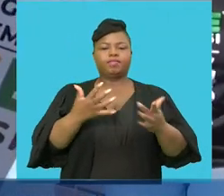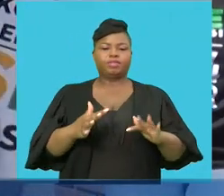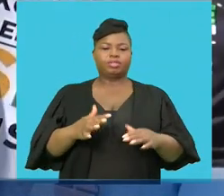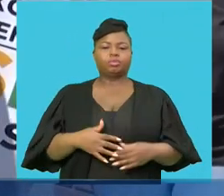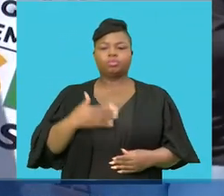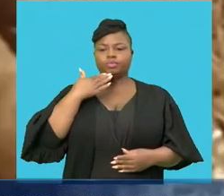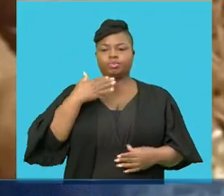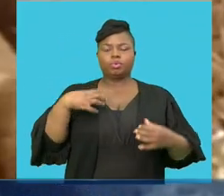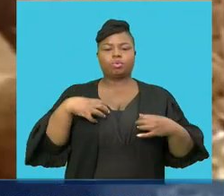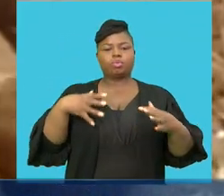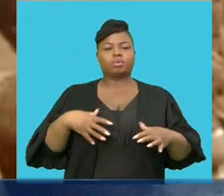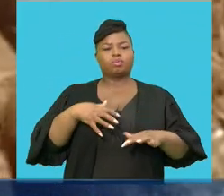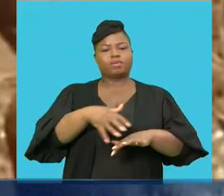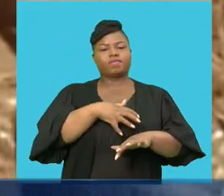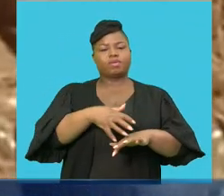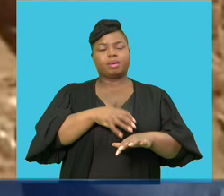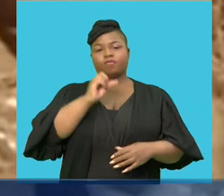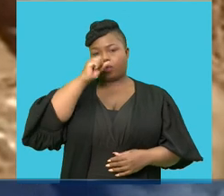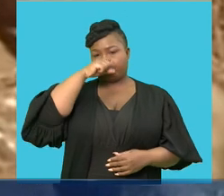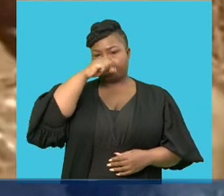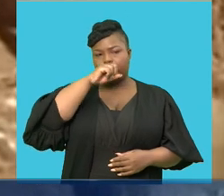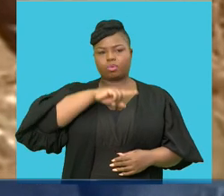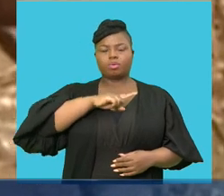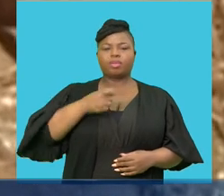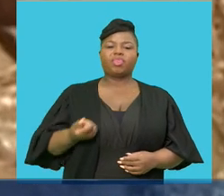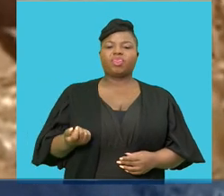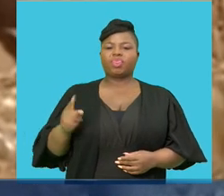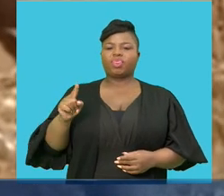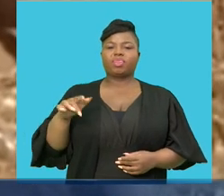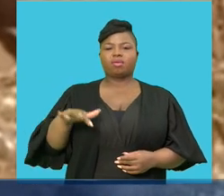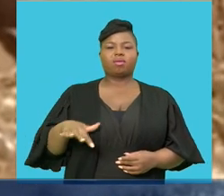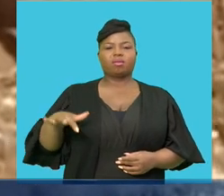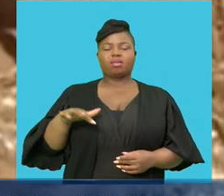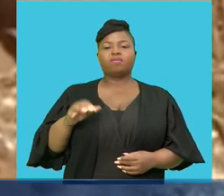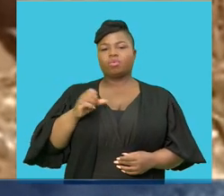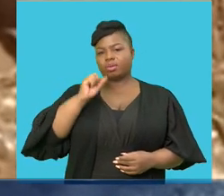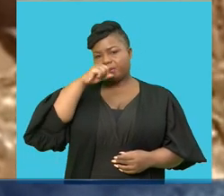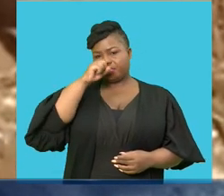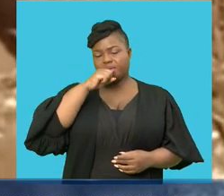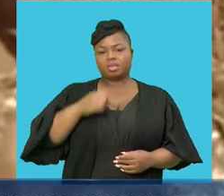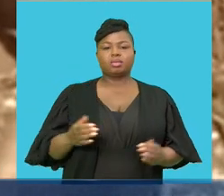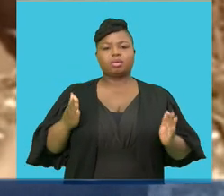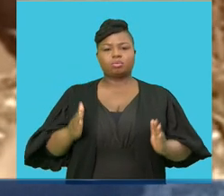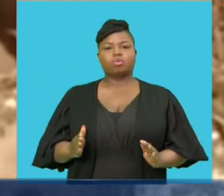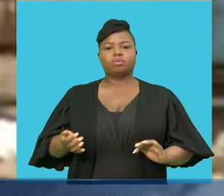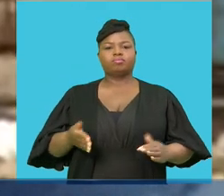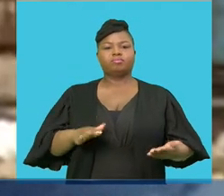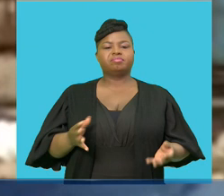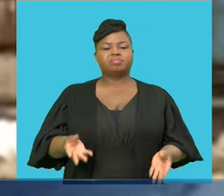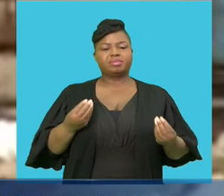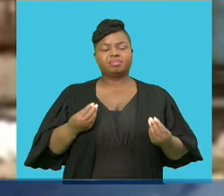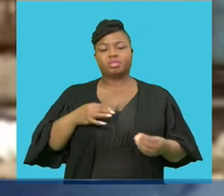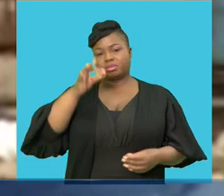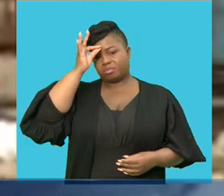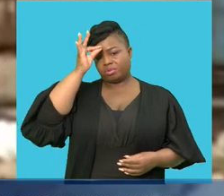zingumni ni wefama yeha kuse mvako kubalase lwa kuiwoko yeha kuu. Imizimbaya bo ifu nyenue ibo li lenga